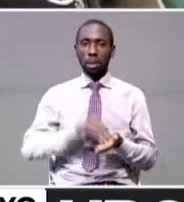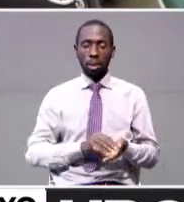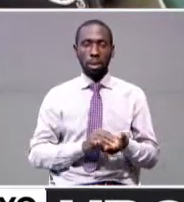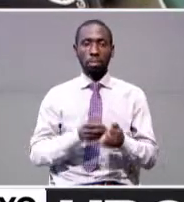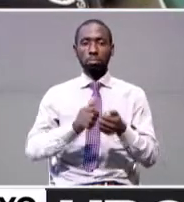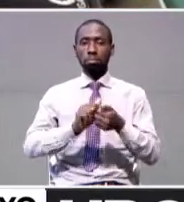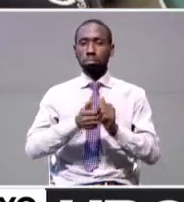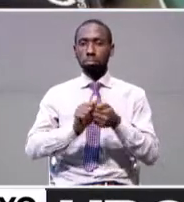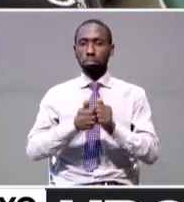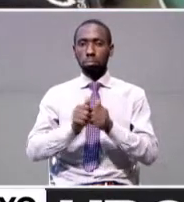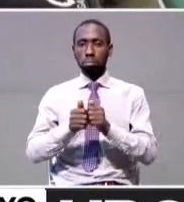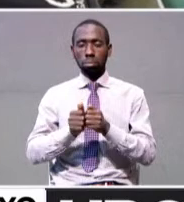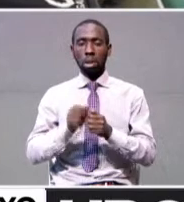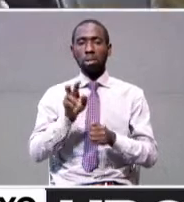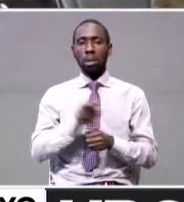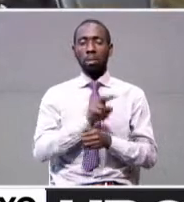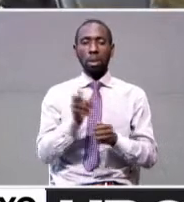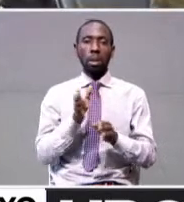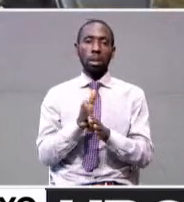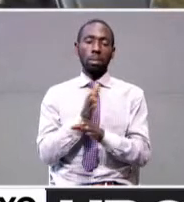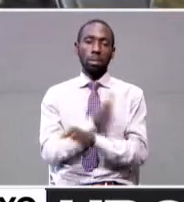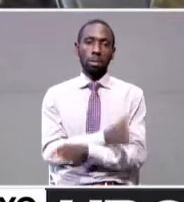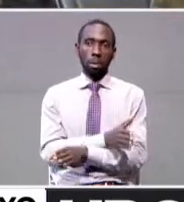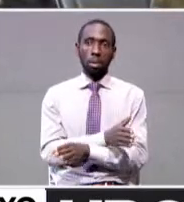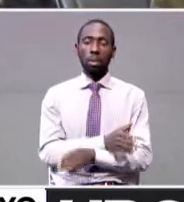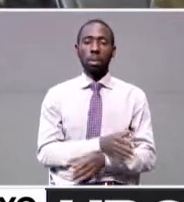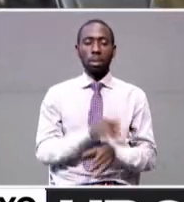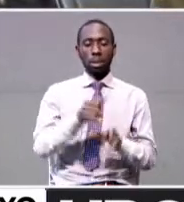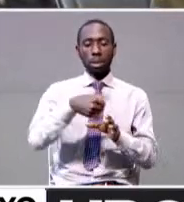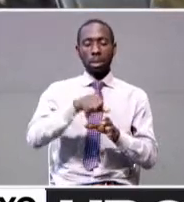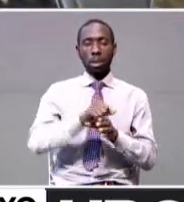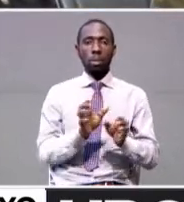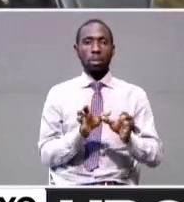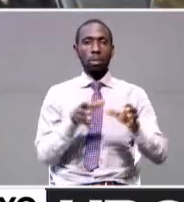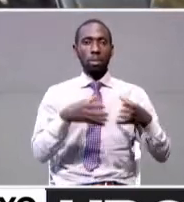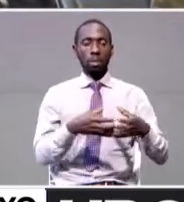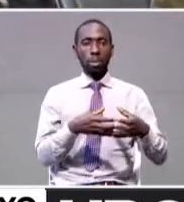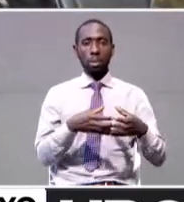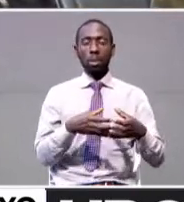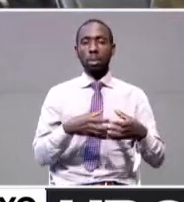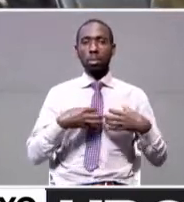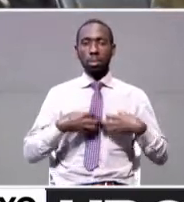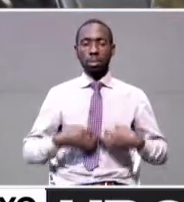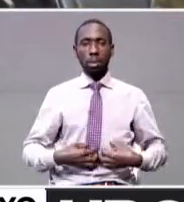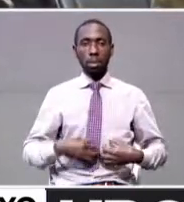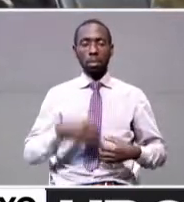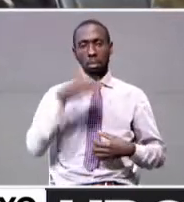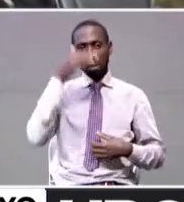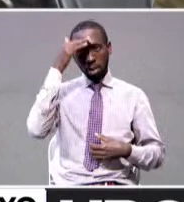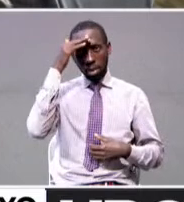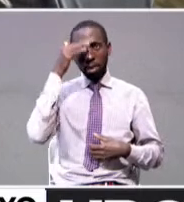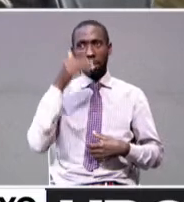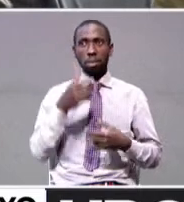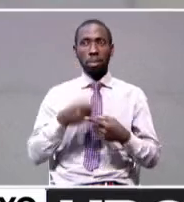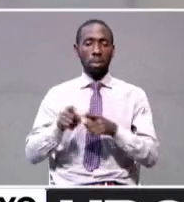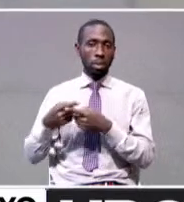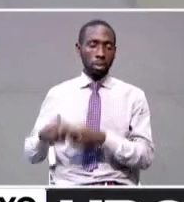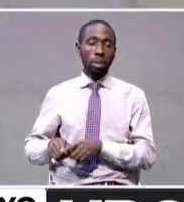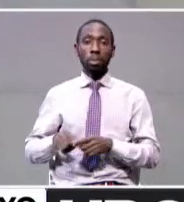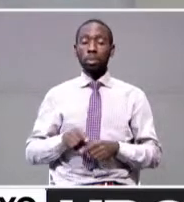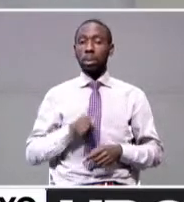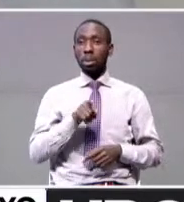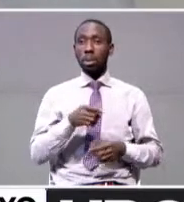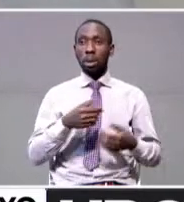mpaka z'emizannyo nga bwe gwali mu kusooka ezaatumibwa Interforces Games. Empaka zino ez'omulundi ogw'16 mujja